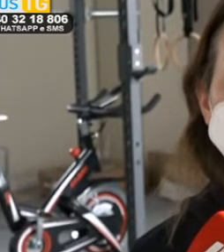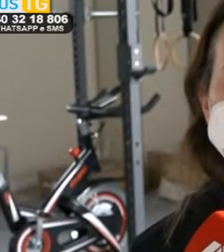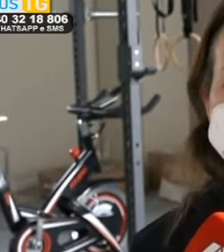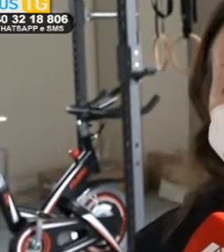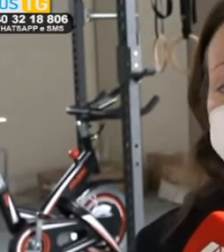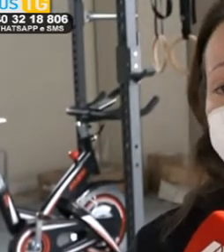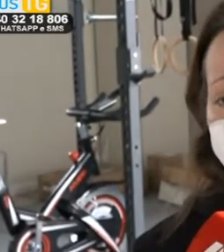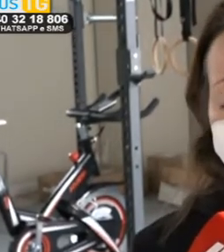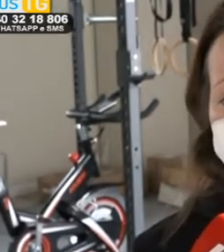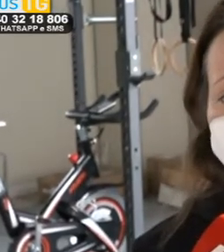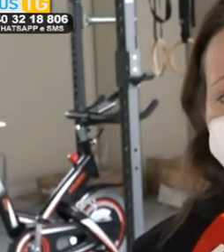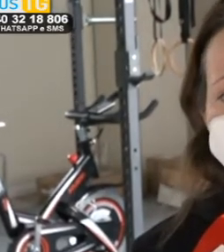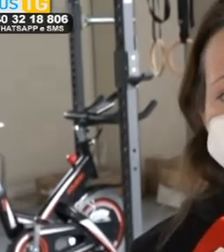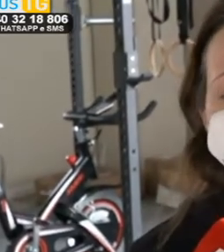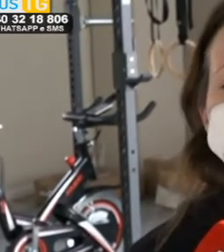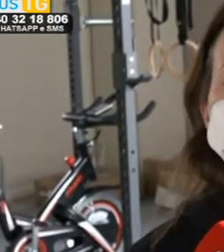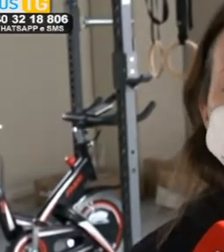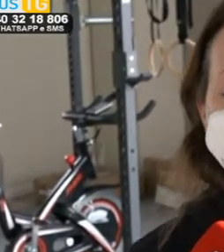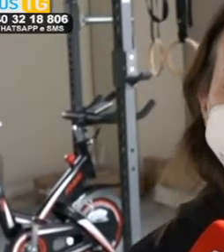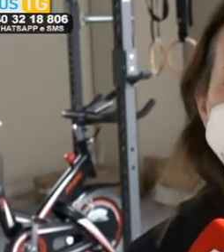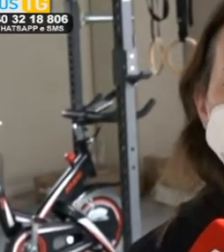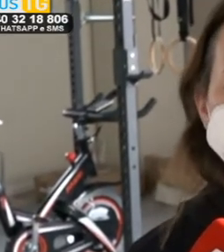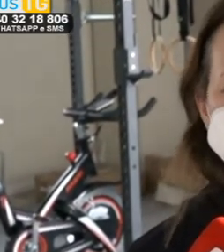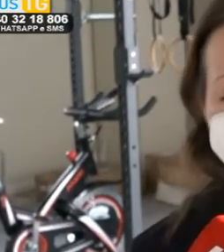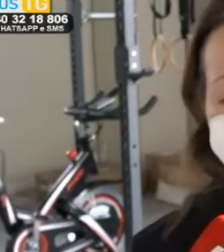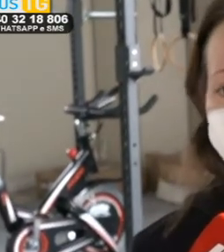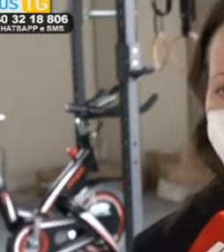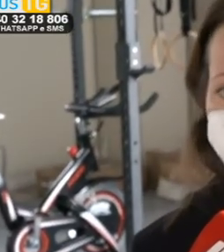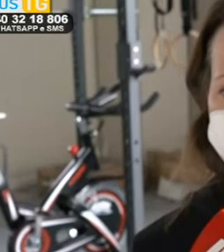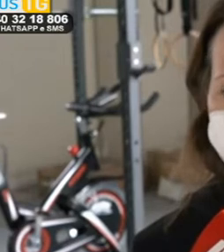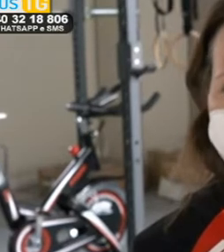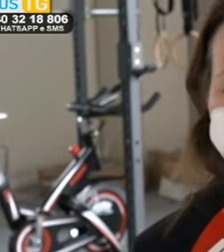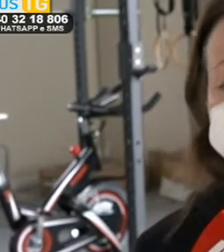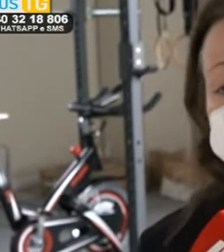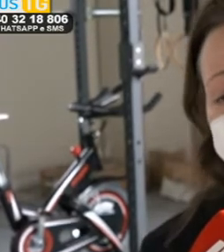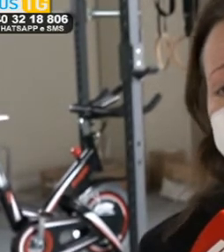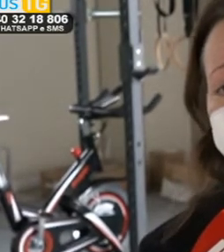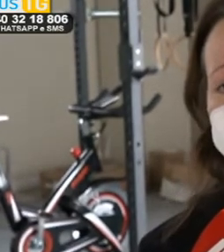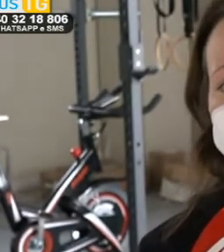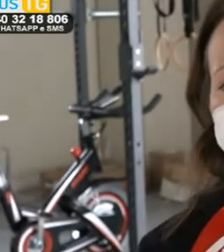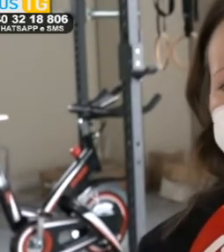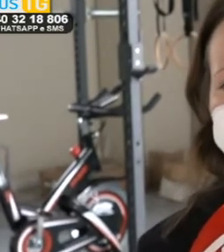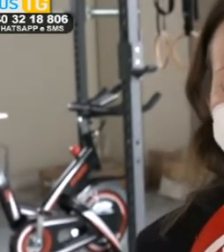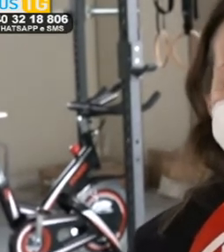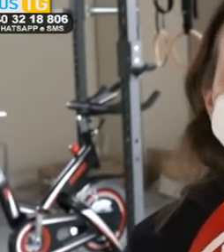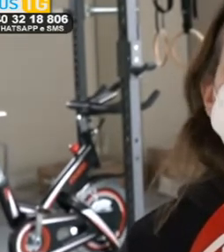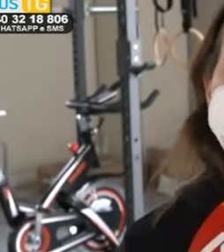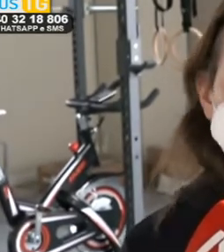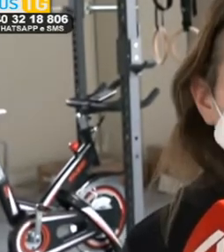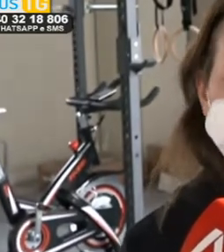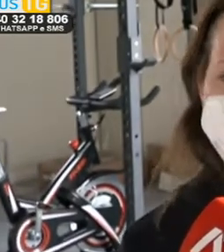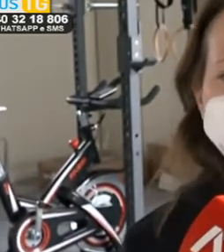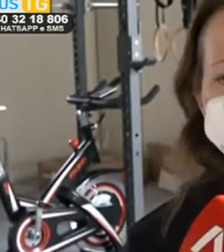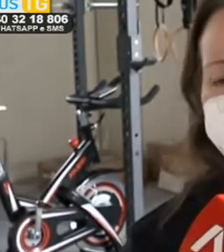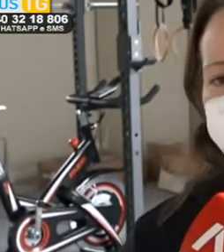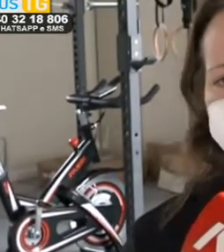regole, c'è un popolo del fitness che si ribella ad un'ingiustizia seguendo le regole. Come ho